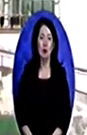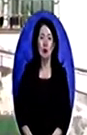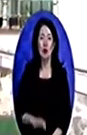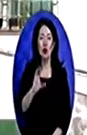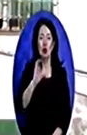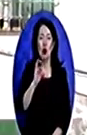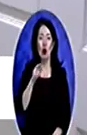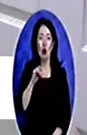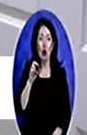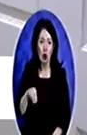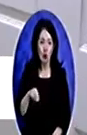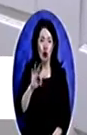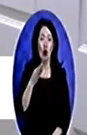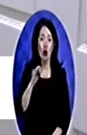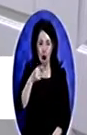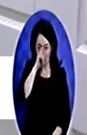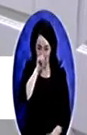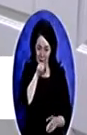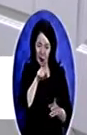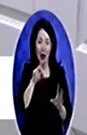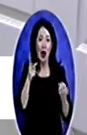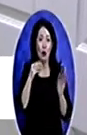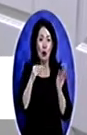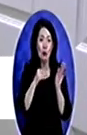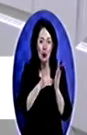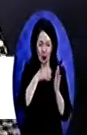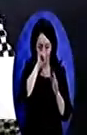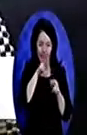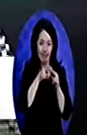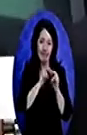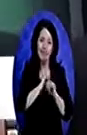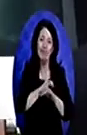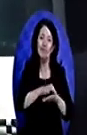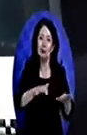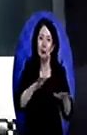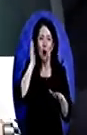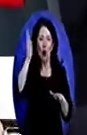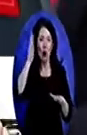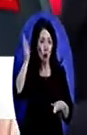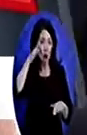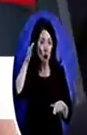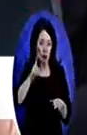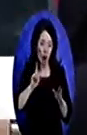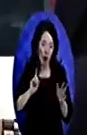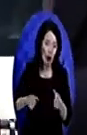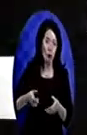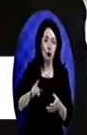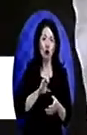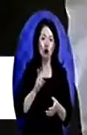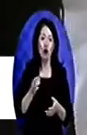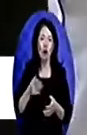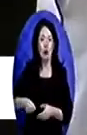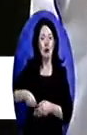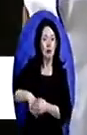Цагаат багийн өрхийн эмчлэг 12,000 гаруй хүнд эмчлэгийн тусламж үйлчилгээ үзүүлдэг. Алсын дуудлагаар явхад зөөврийн эхо аппараттай байна гэдэг бол